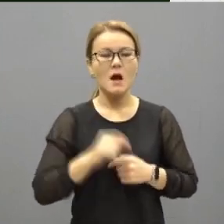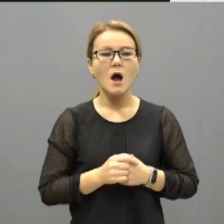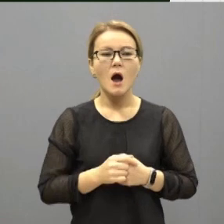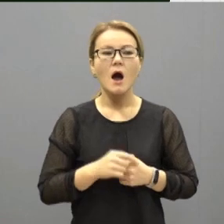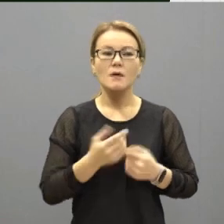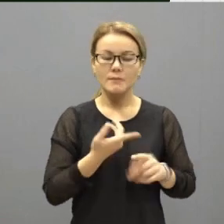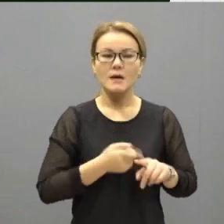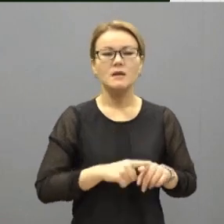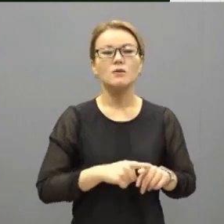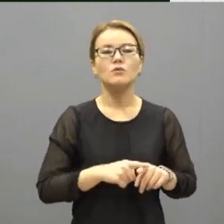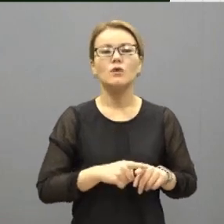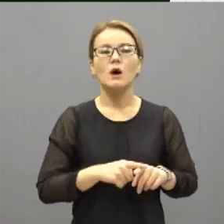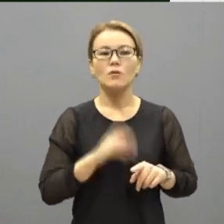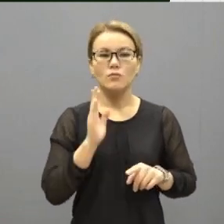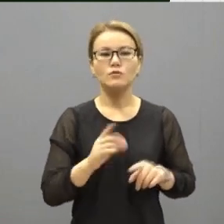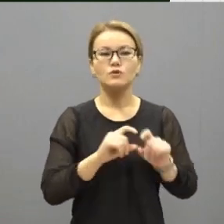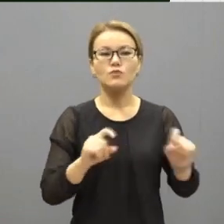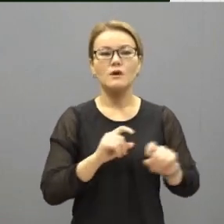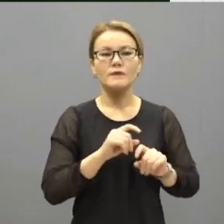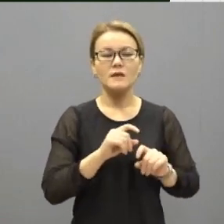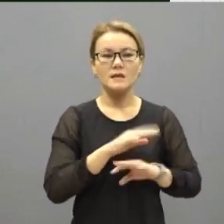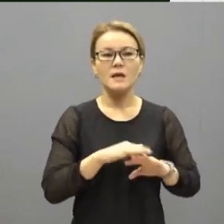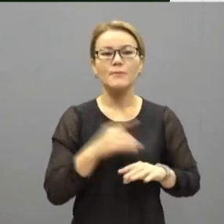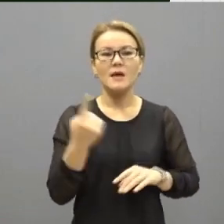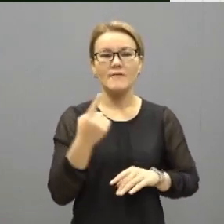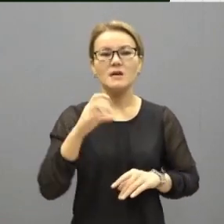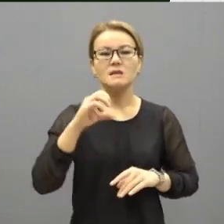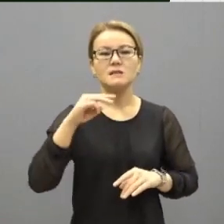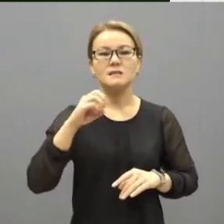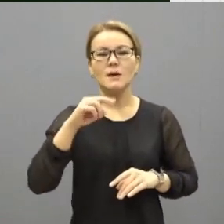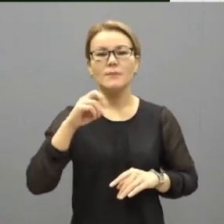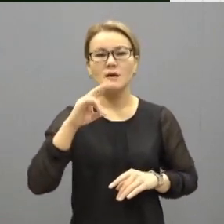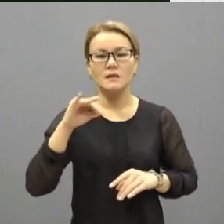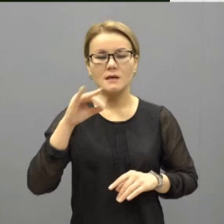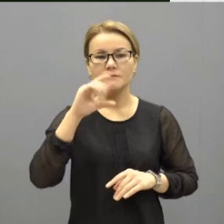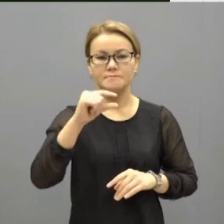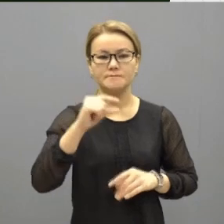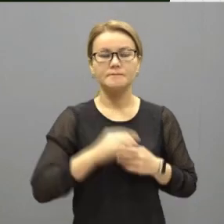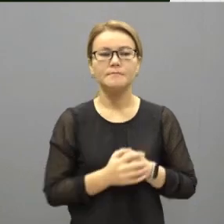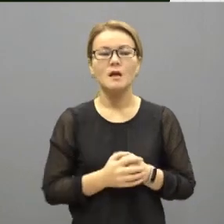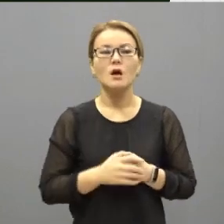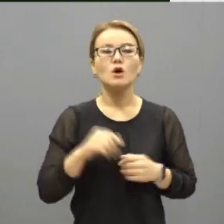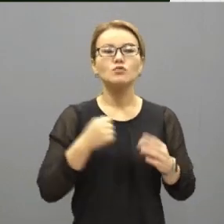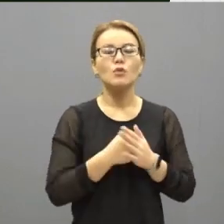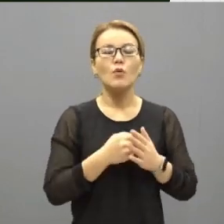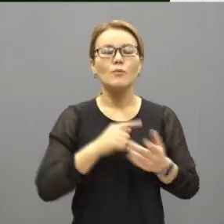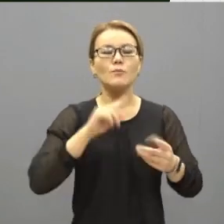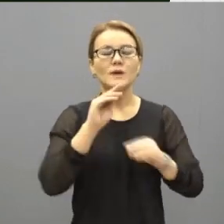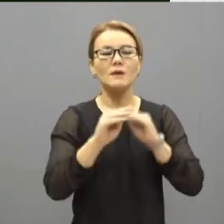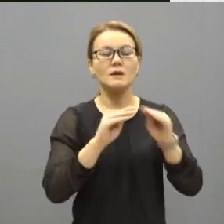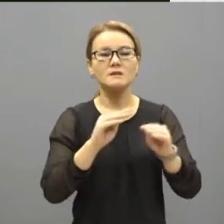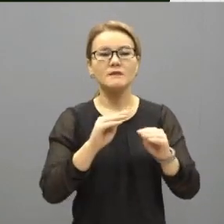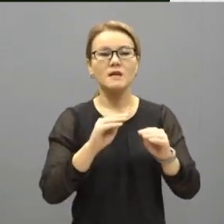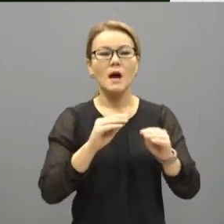данное уравнение будет являться уравнением первой степени. Обратите внимание, до преобразования